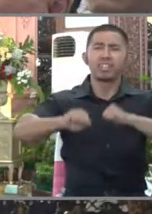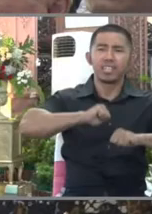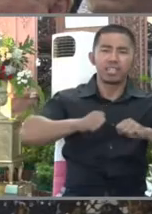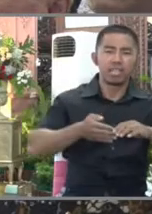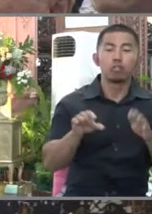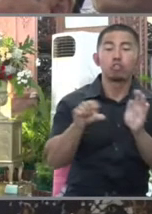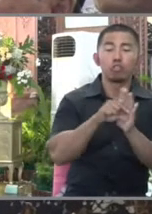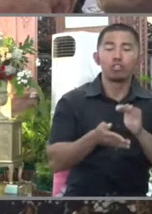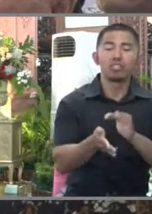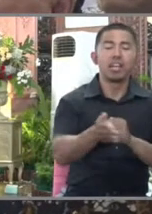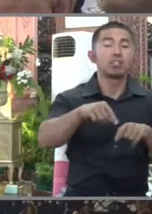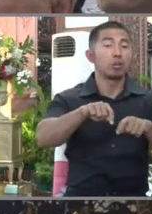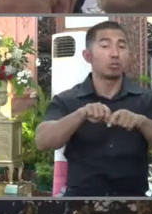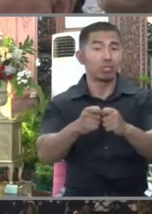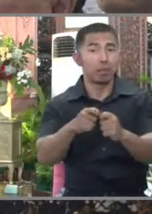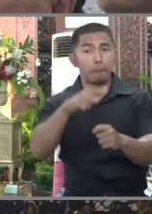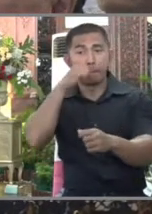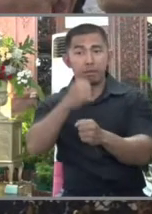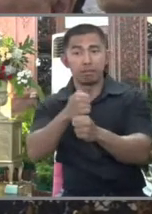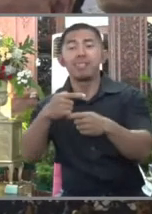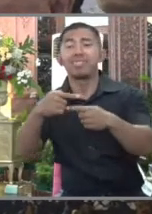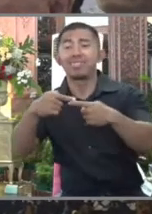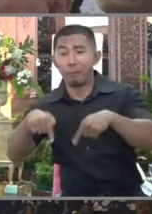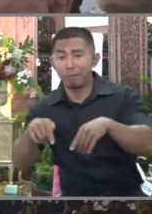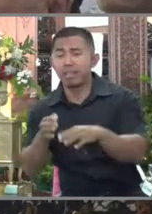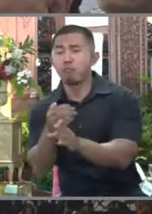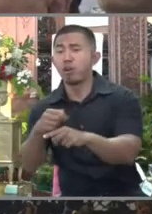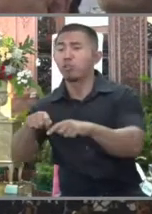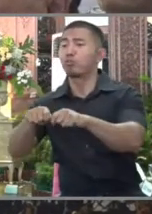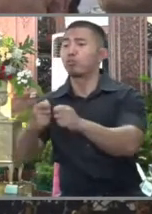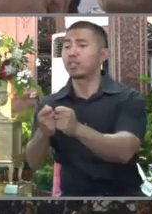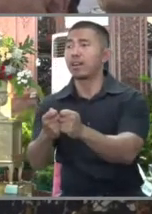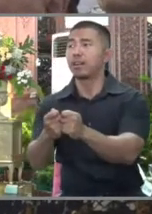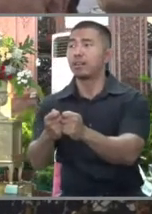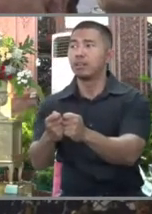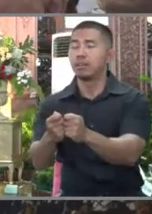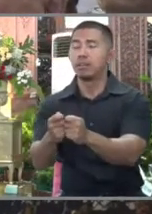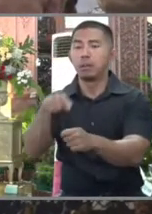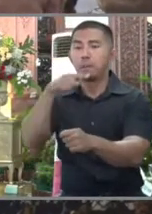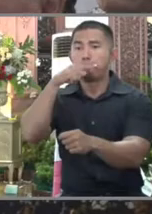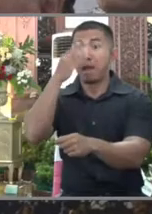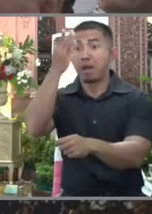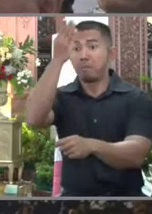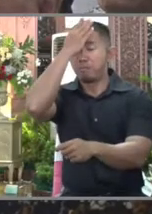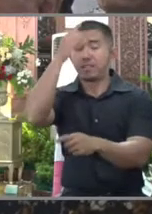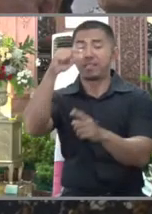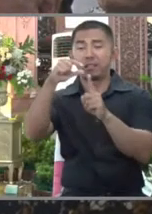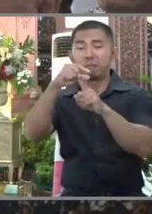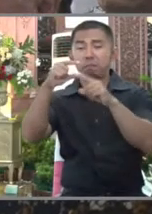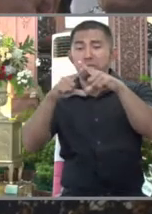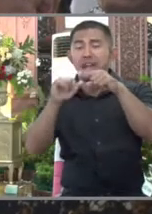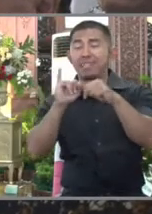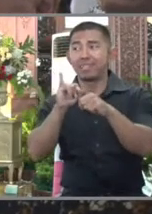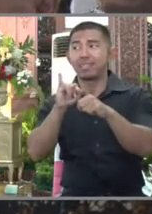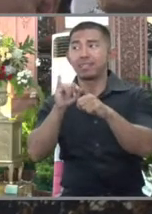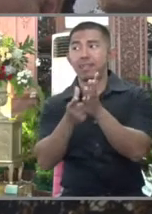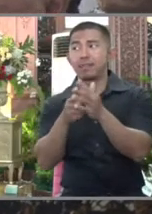rusak Pak Gubernur. Tetapi yang menyebabkan kerusakan itu menurut Bupati Pati bukan dari Pati.